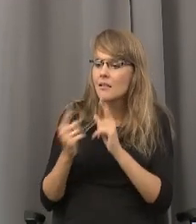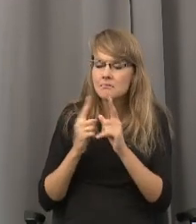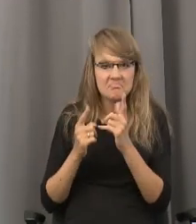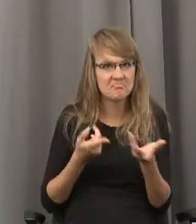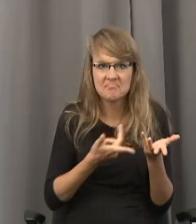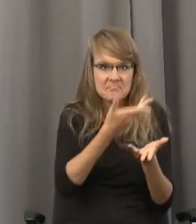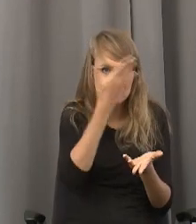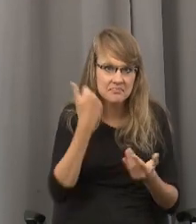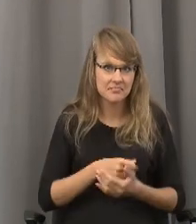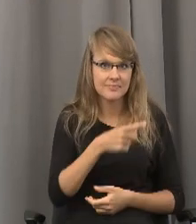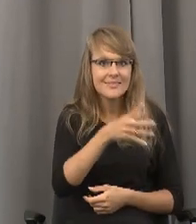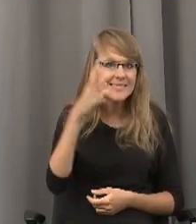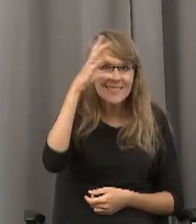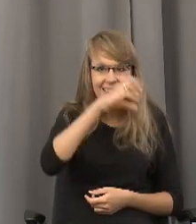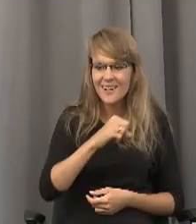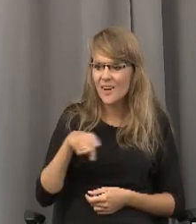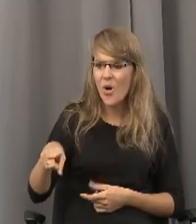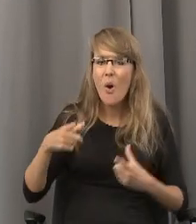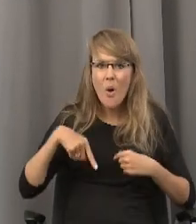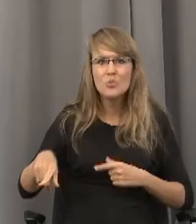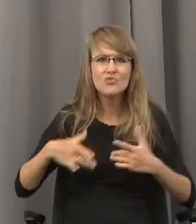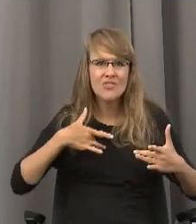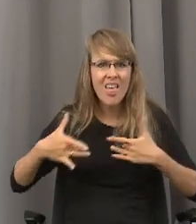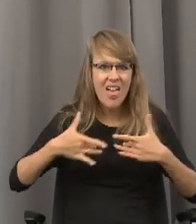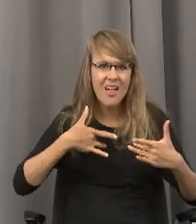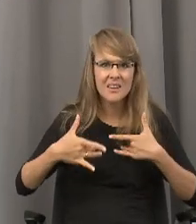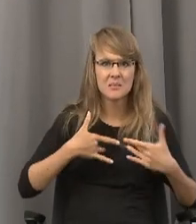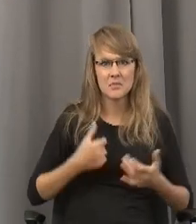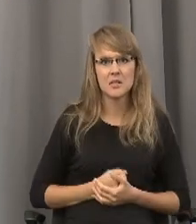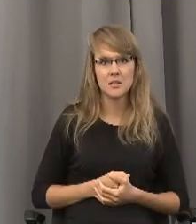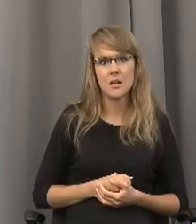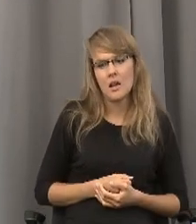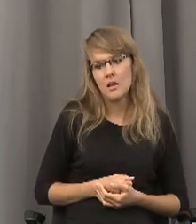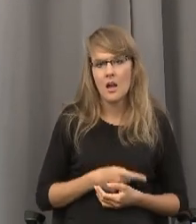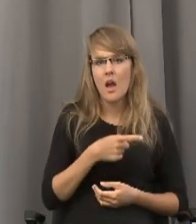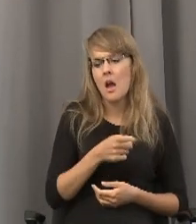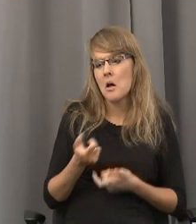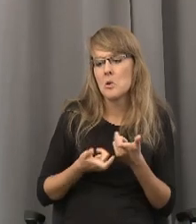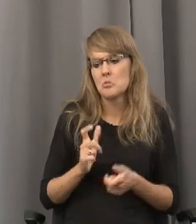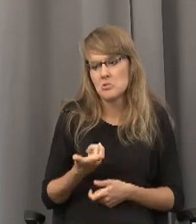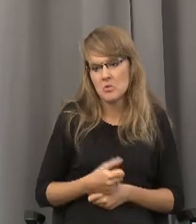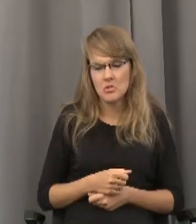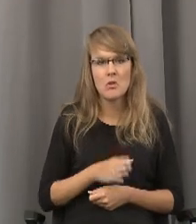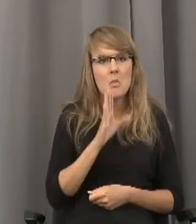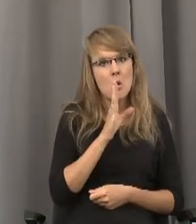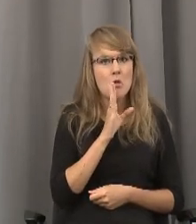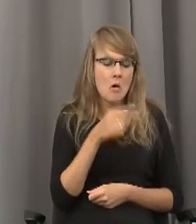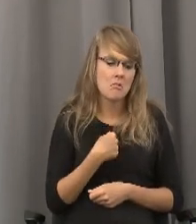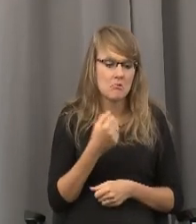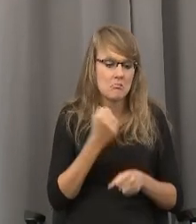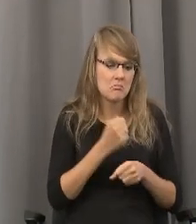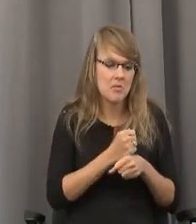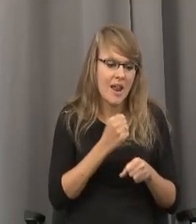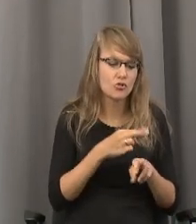zapomnieli o tym, że mają do czynienia z cierpiącą osobą i traktują tego chorego, jak rzemieślnik traktuje swój przedmiot, który